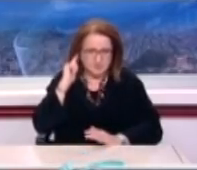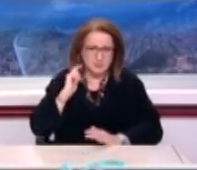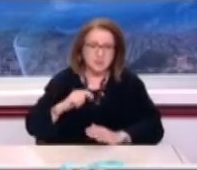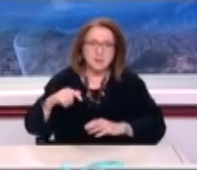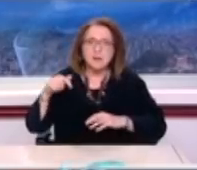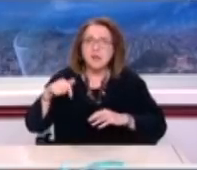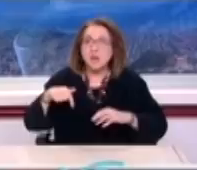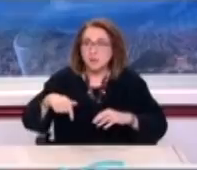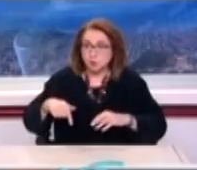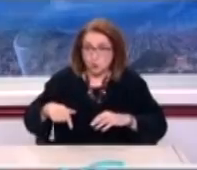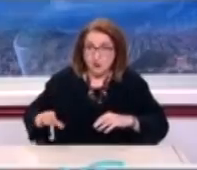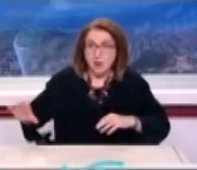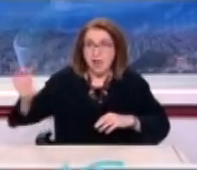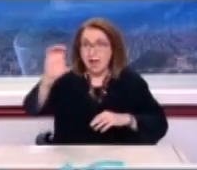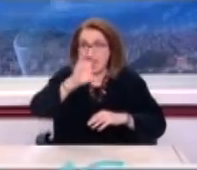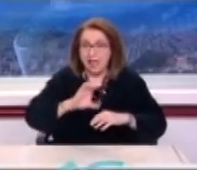όλη η Ευρώπη